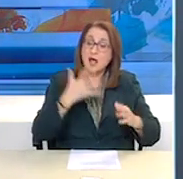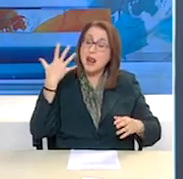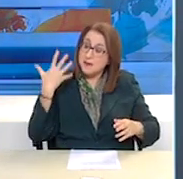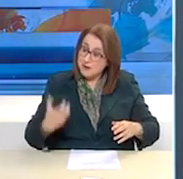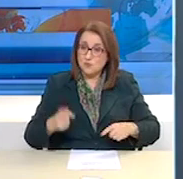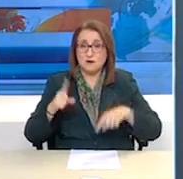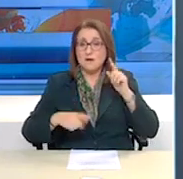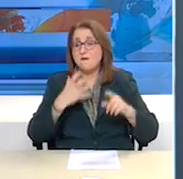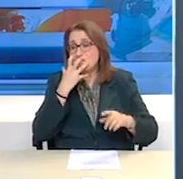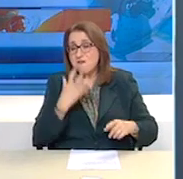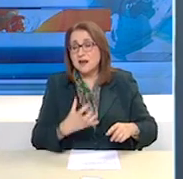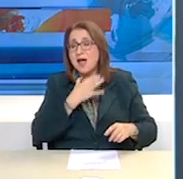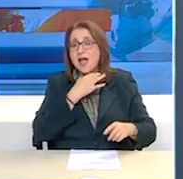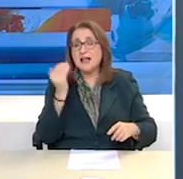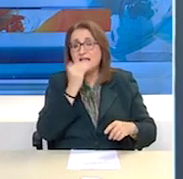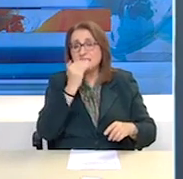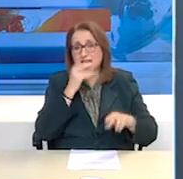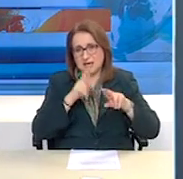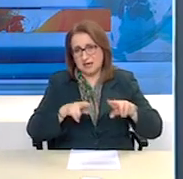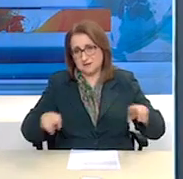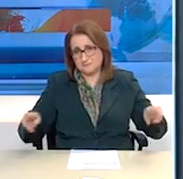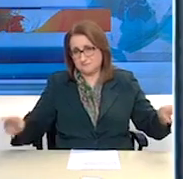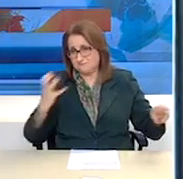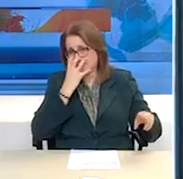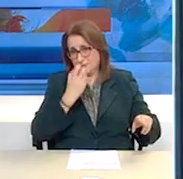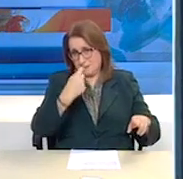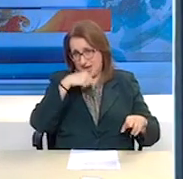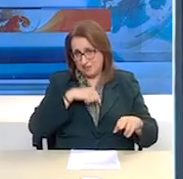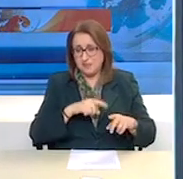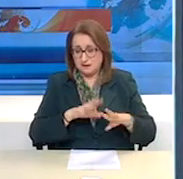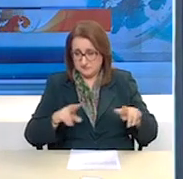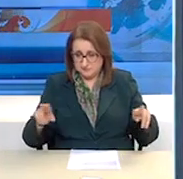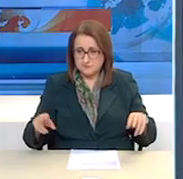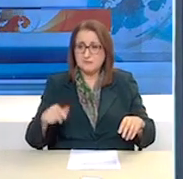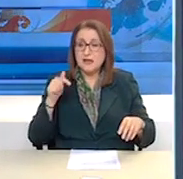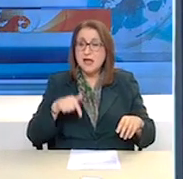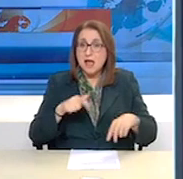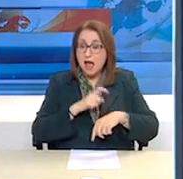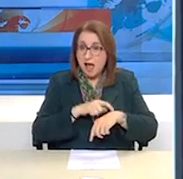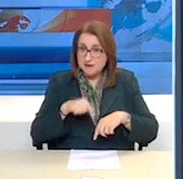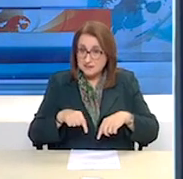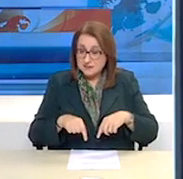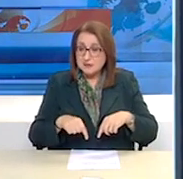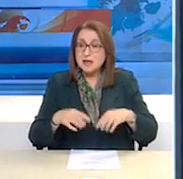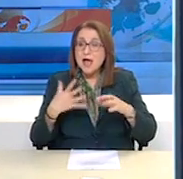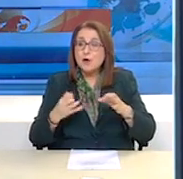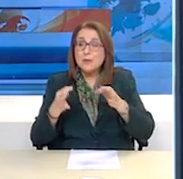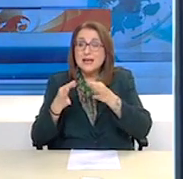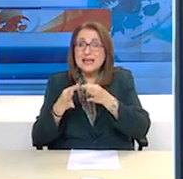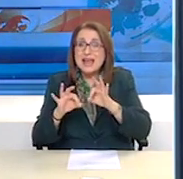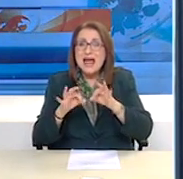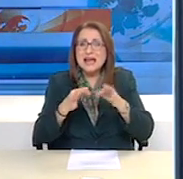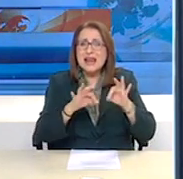αυτούς που νοσηλεύονται στις ΜΕΘ. Ένας από τους λόγους που χτίζουμε και αυτή τη στιγμή συμπληρώνουμε τα κενά στο